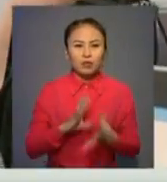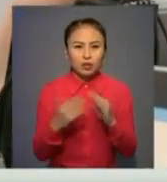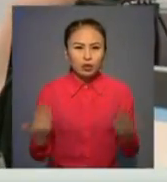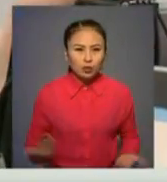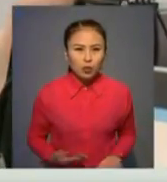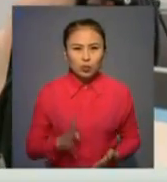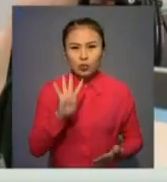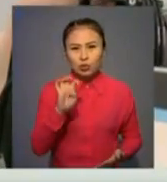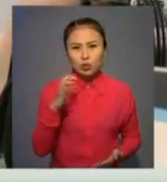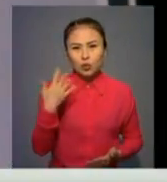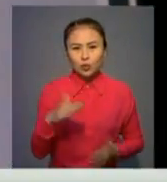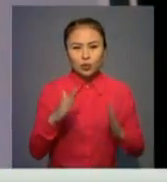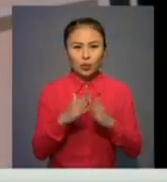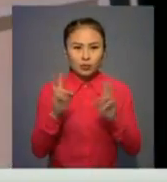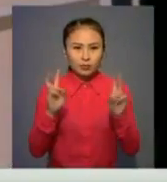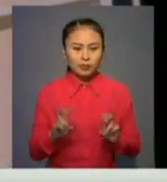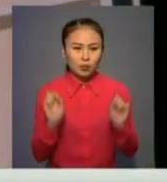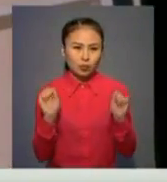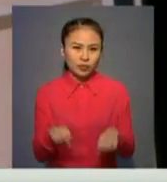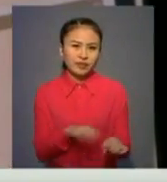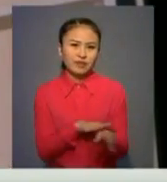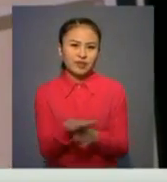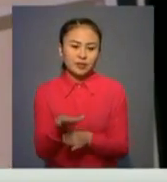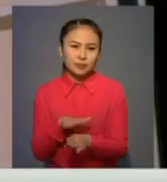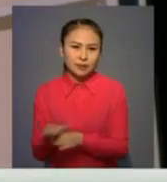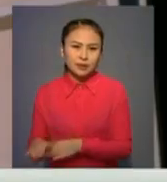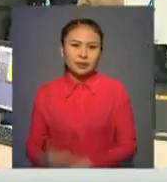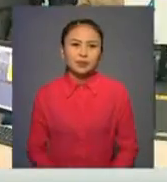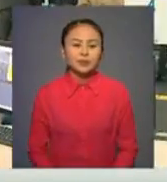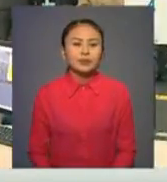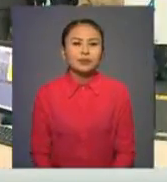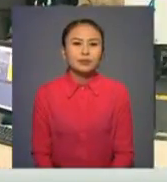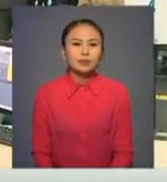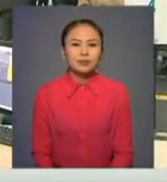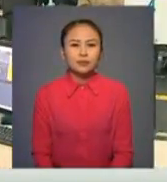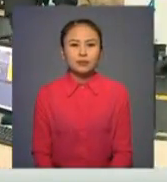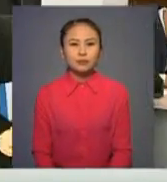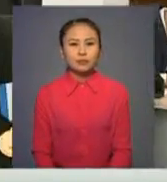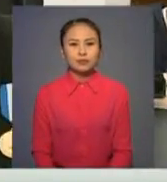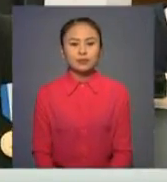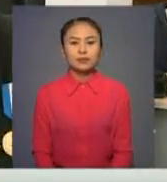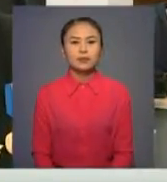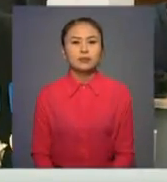Тұрғындар олардың 450-ін үйде отырып ақ электронды қызмет арқылы пайдалана алады.